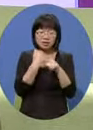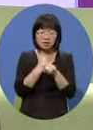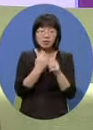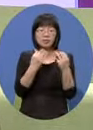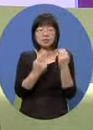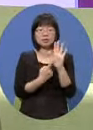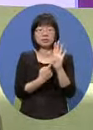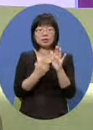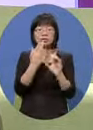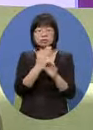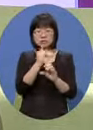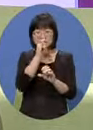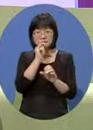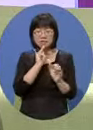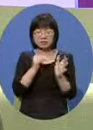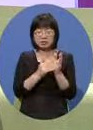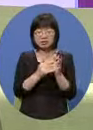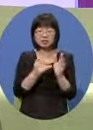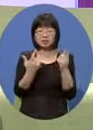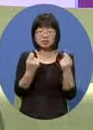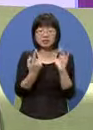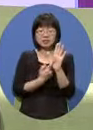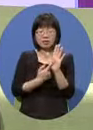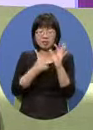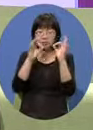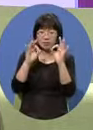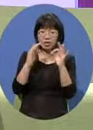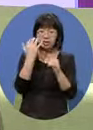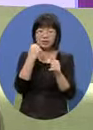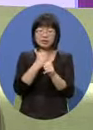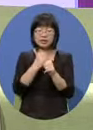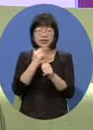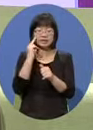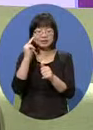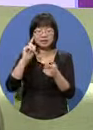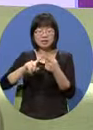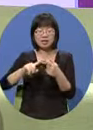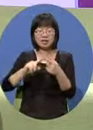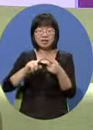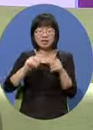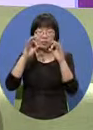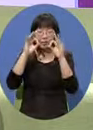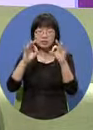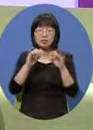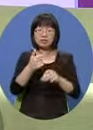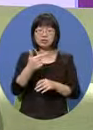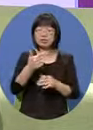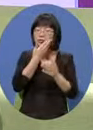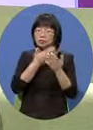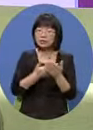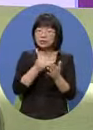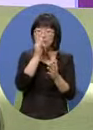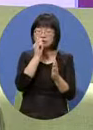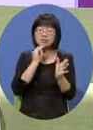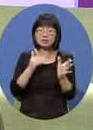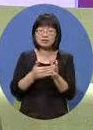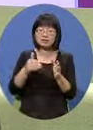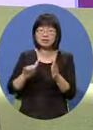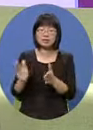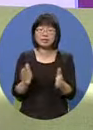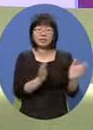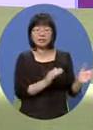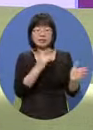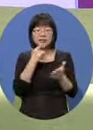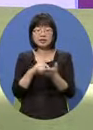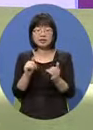표현을 하시는데 저는 그런 표현들이 그 성폭력의 심각성을 부각시키는 데 굉장히 중요하다고 생각을 하지만 또 한편으로는